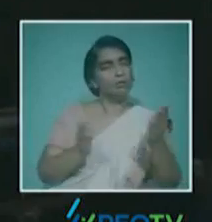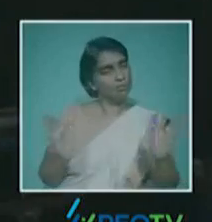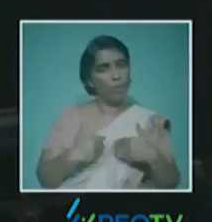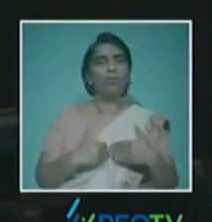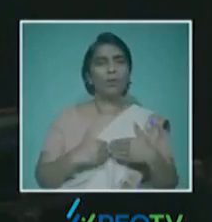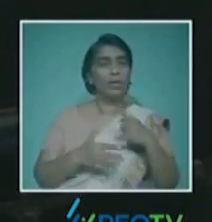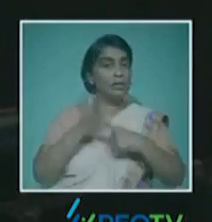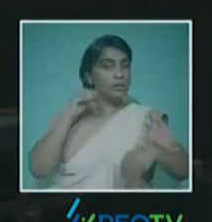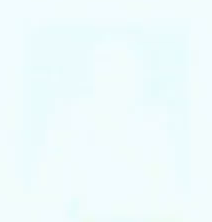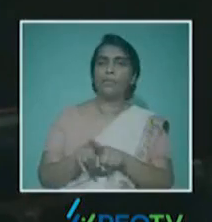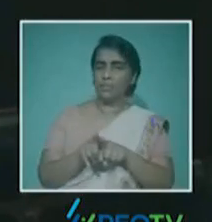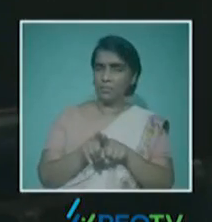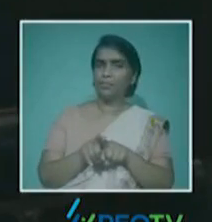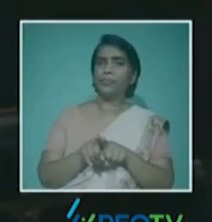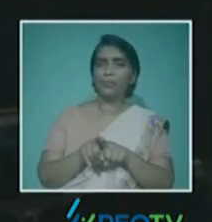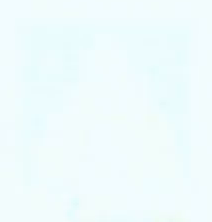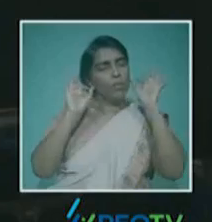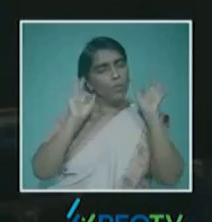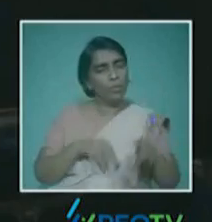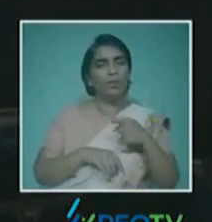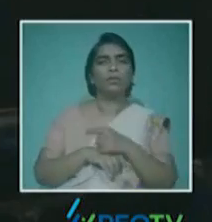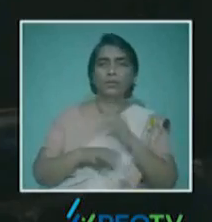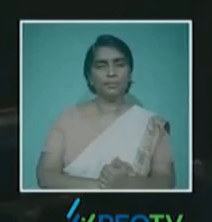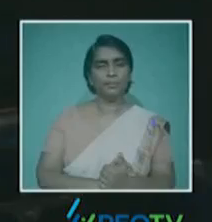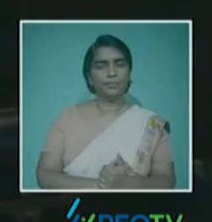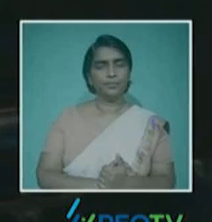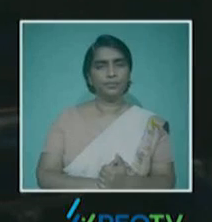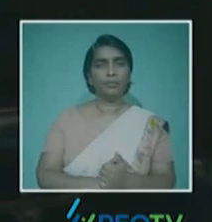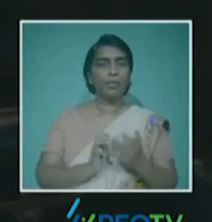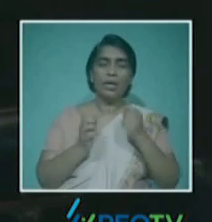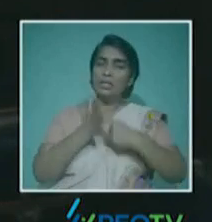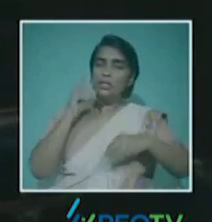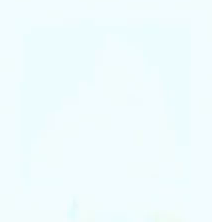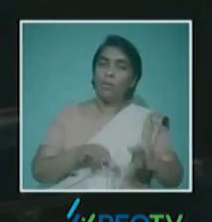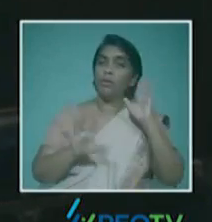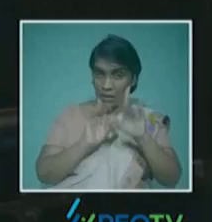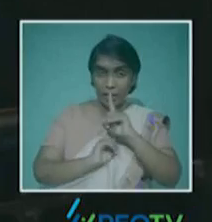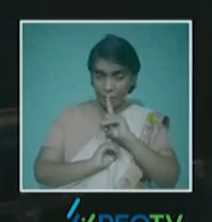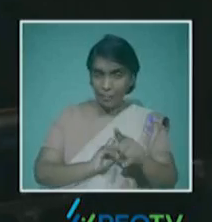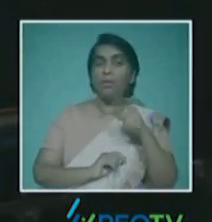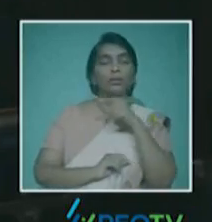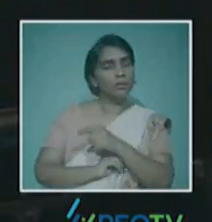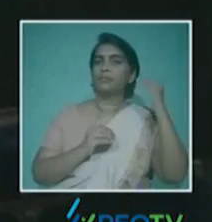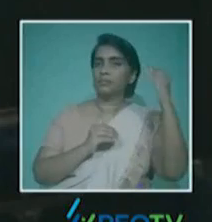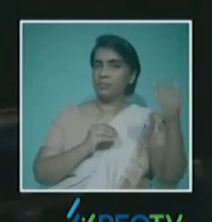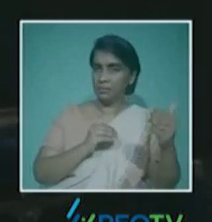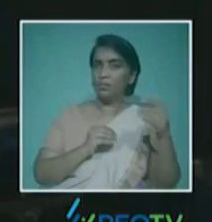කරන්නේ? ඡන්දේ තියන්න බැරි නම් නොතියන බවට ප්‍රකාශයක් කරා. නොතියන බවට ප්‍රකාශය කළොත් එයින්